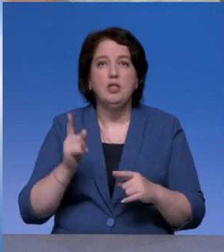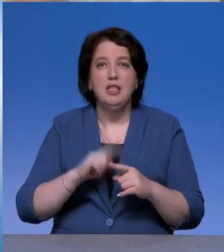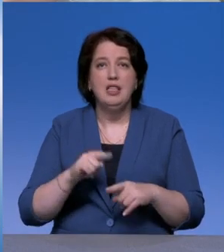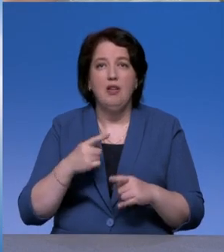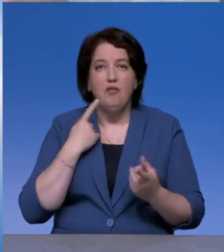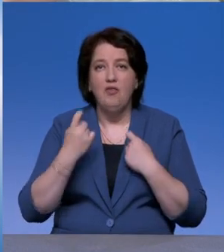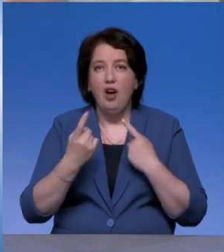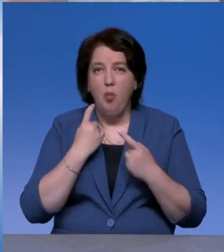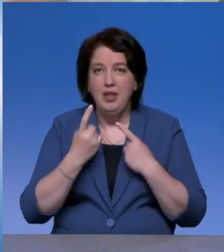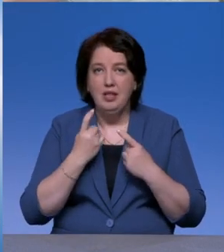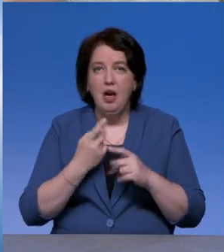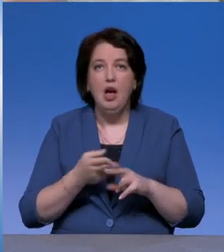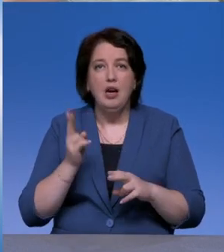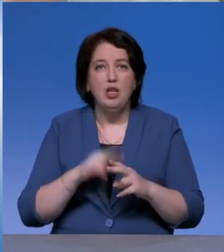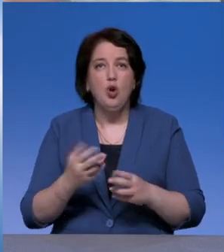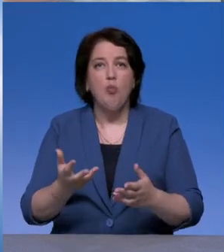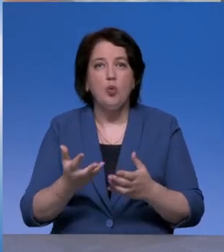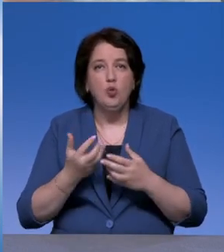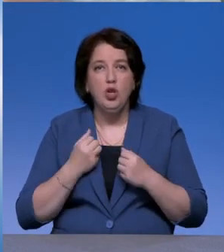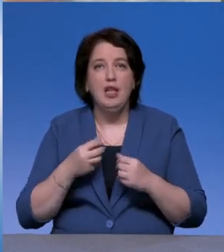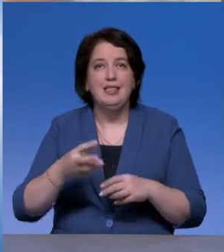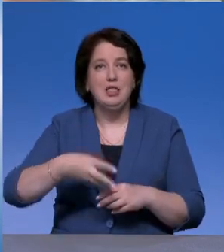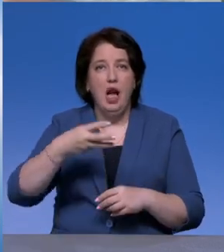этой информацией, которая получается с камер, и